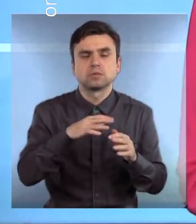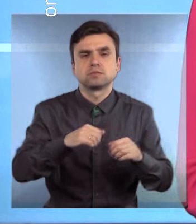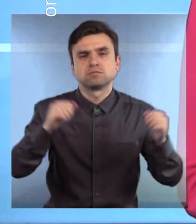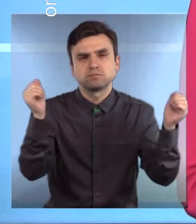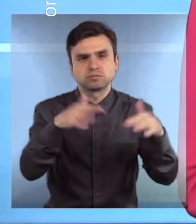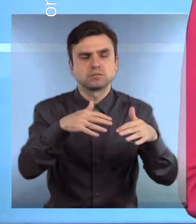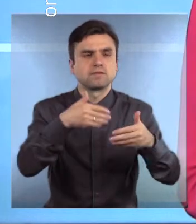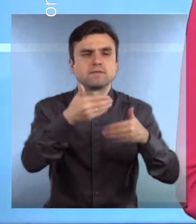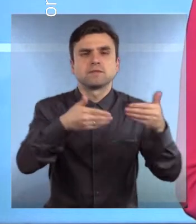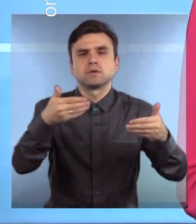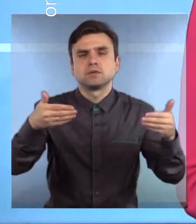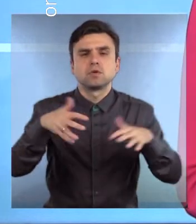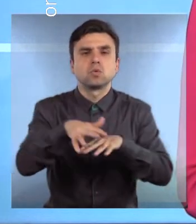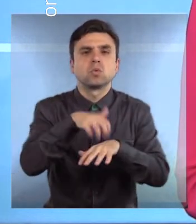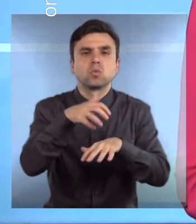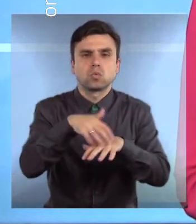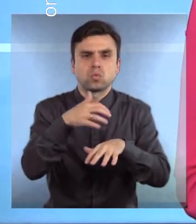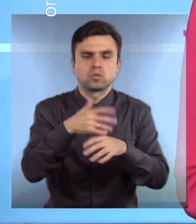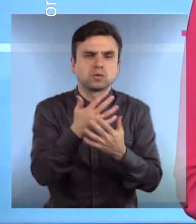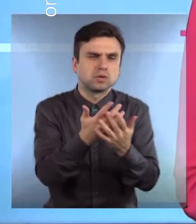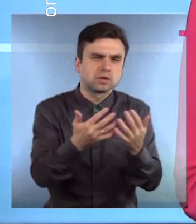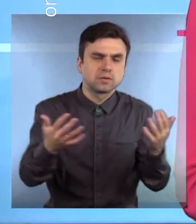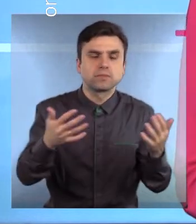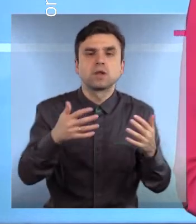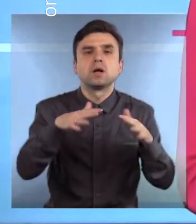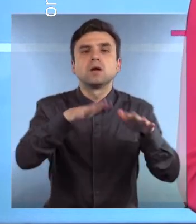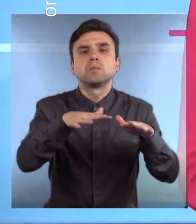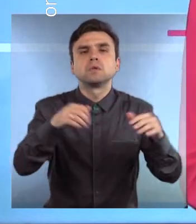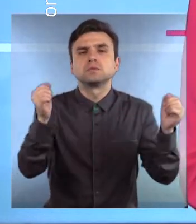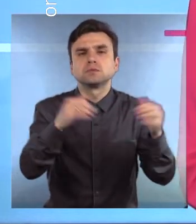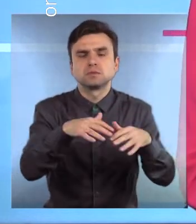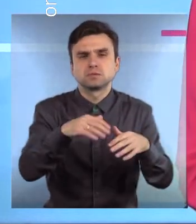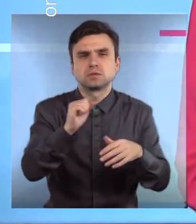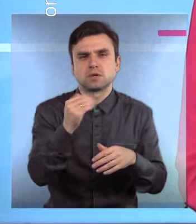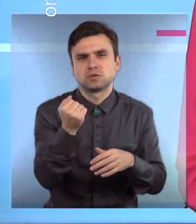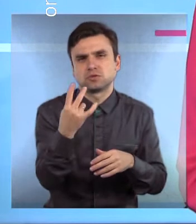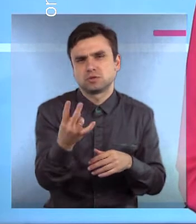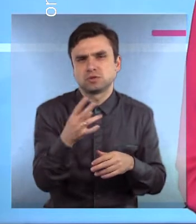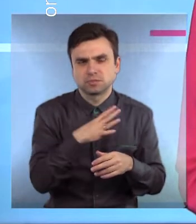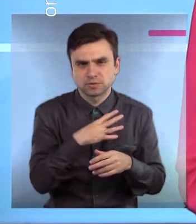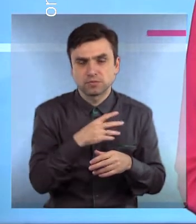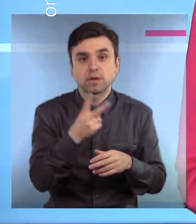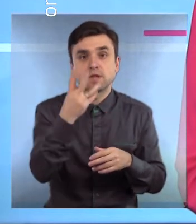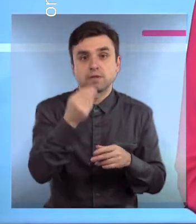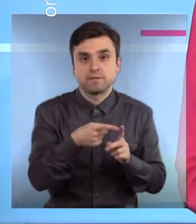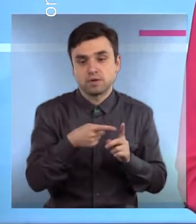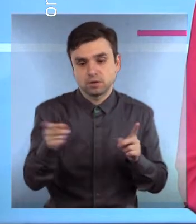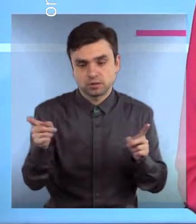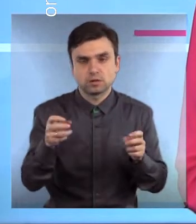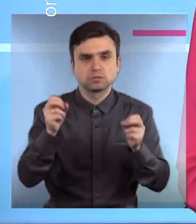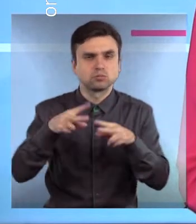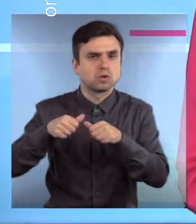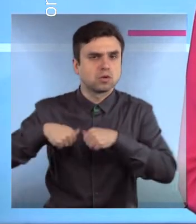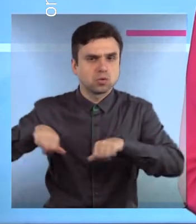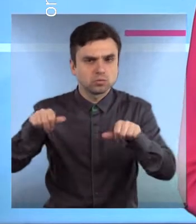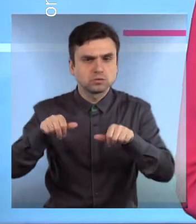центрі «Сонячна галерея». Протягом 2 днів компетентна комісія оцінювала 4-лапих учасників. На виставці презентували котів